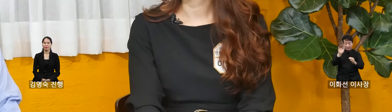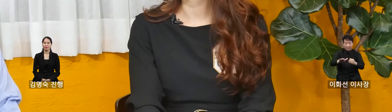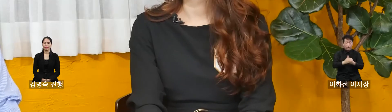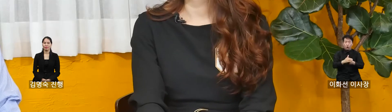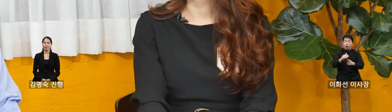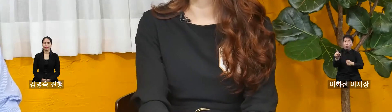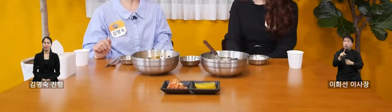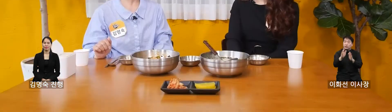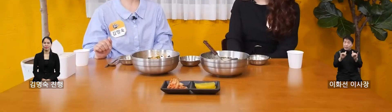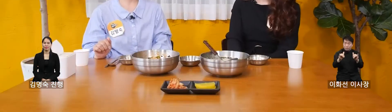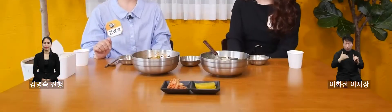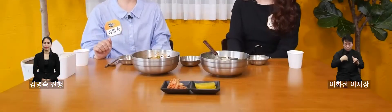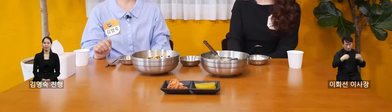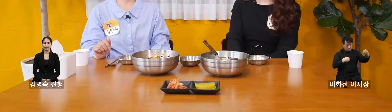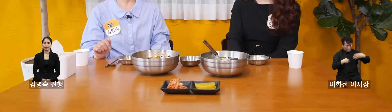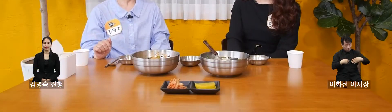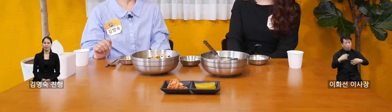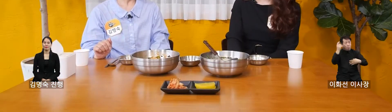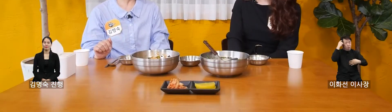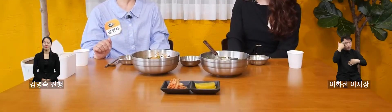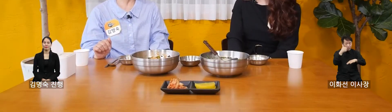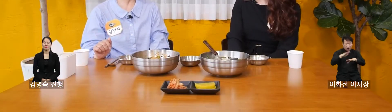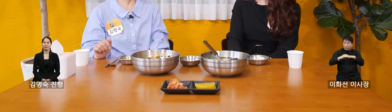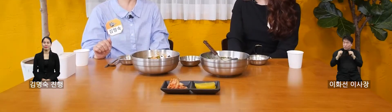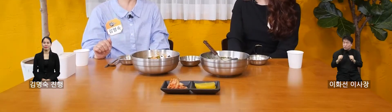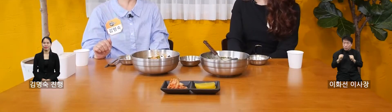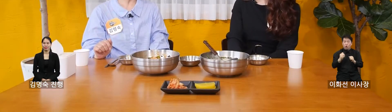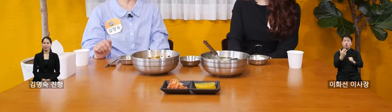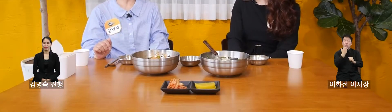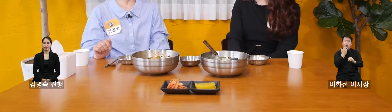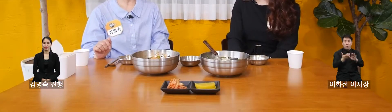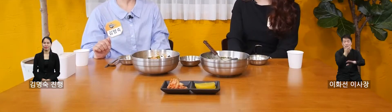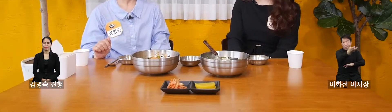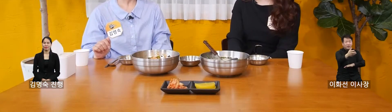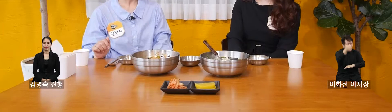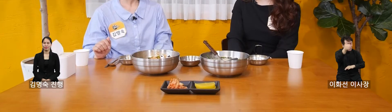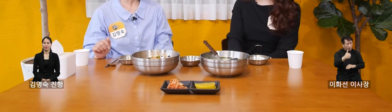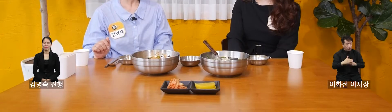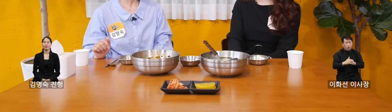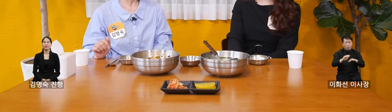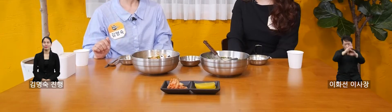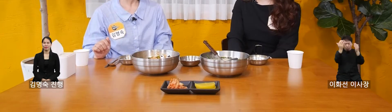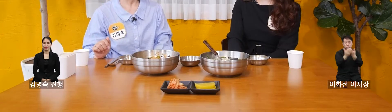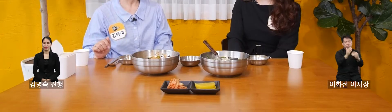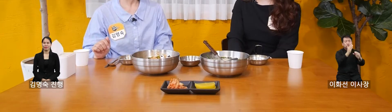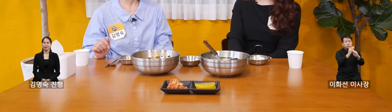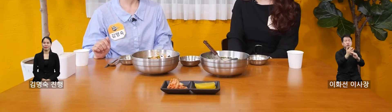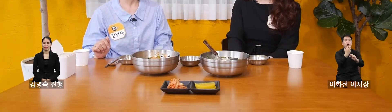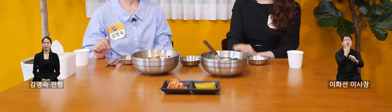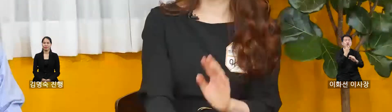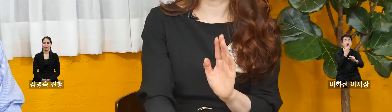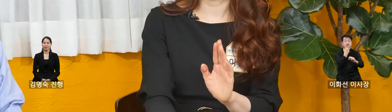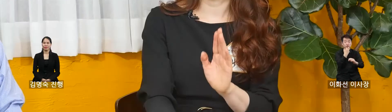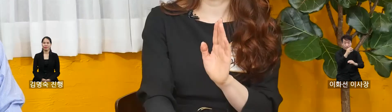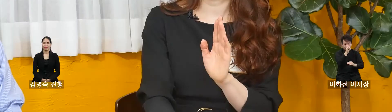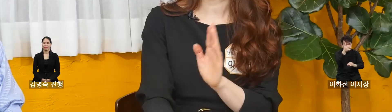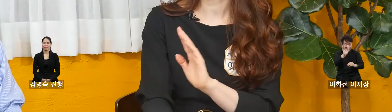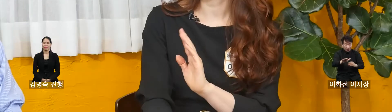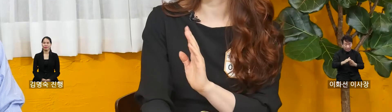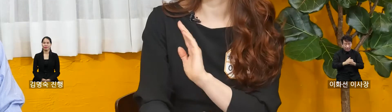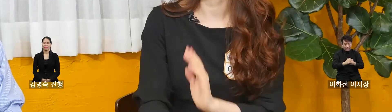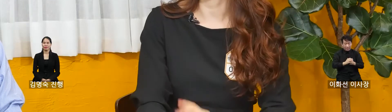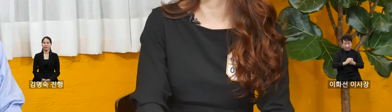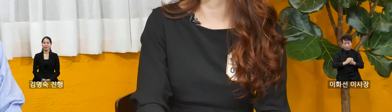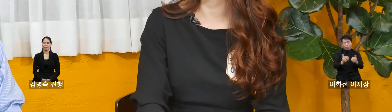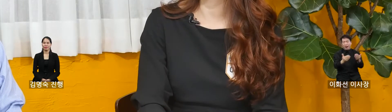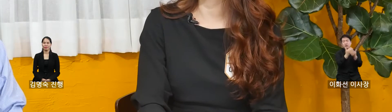저보고 왜 대전에 있냐 서울로 옮겨야 되는 거 아니냐 모든 중심이 서울에 있는데